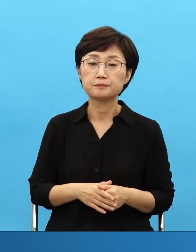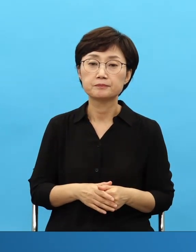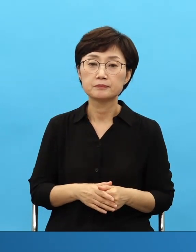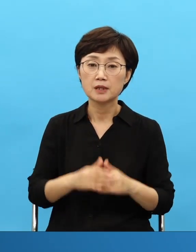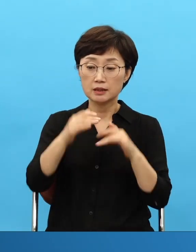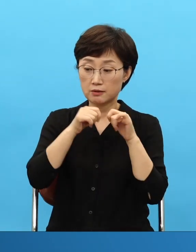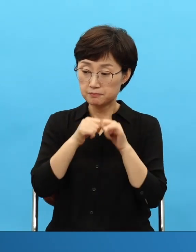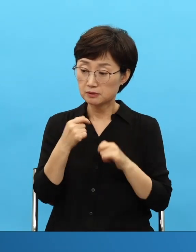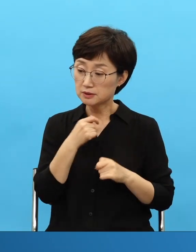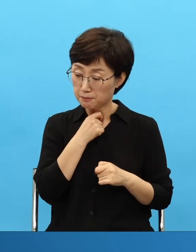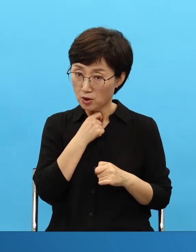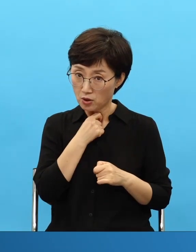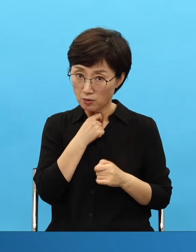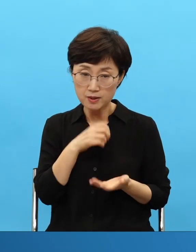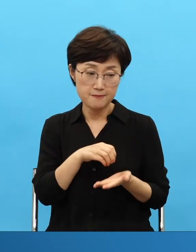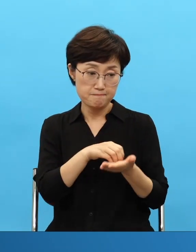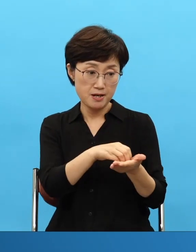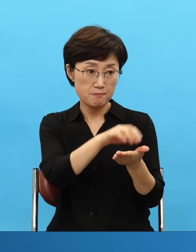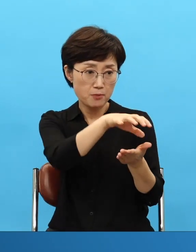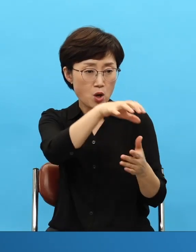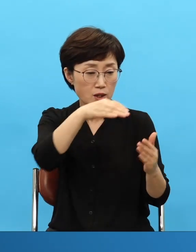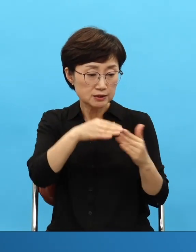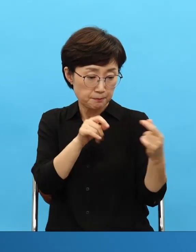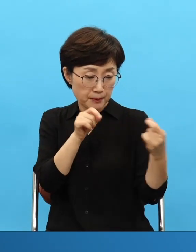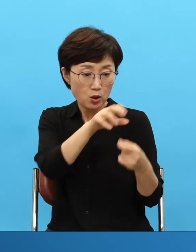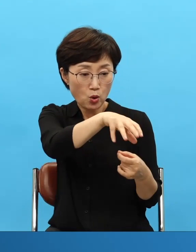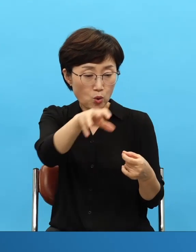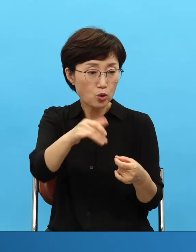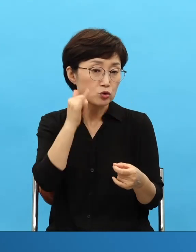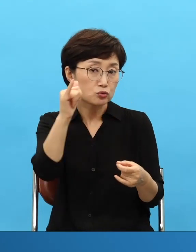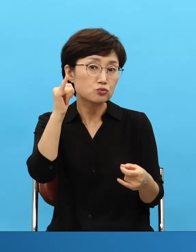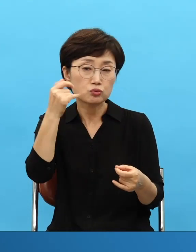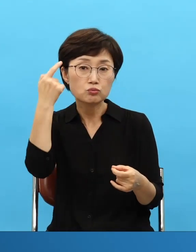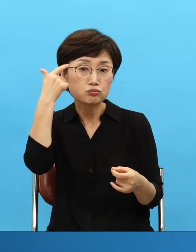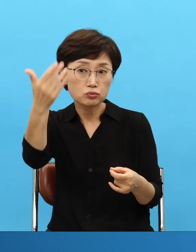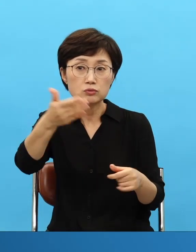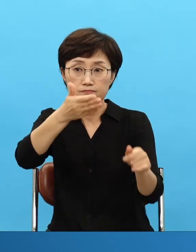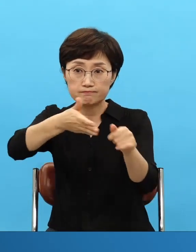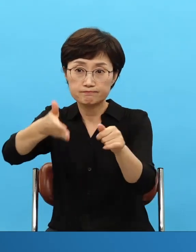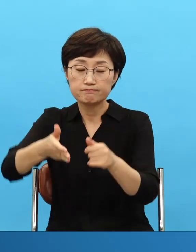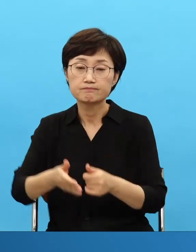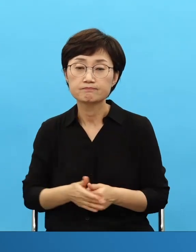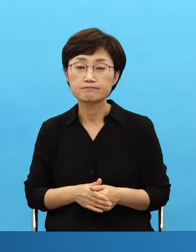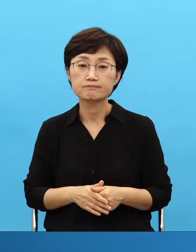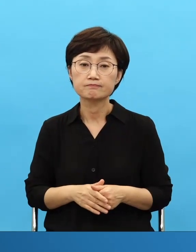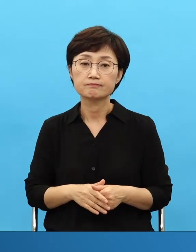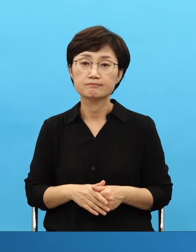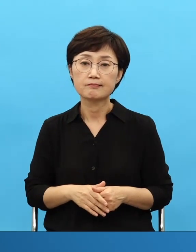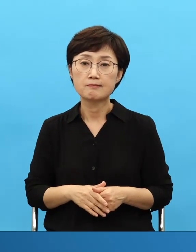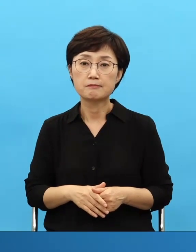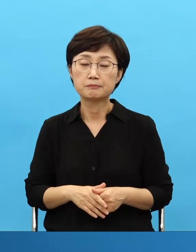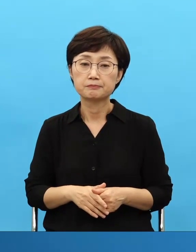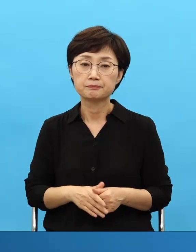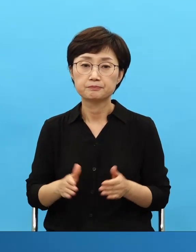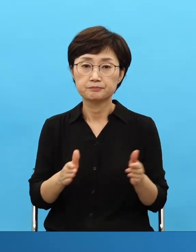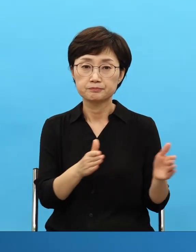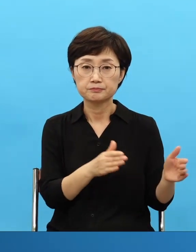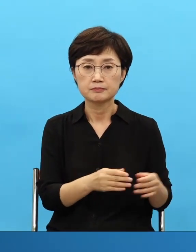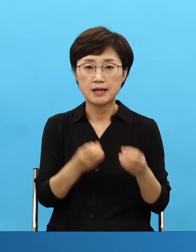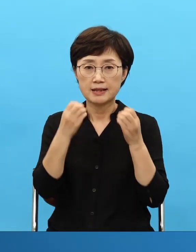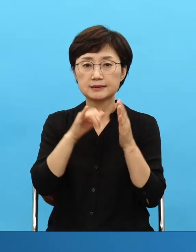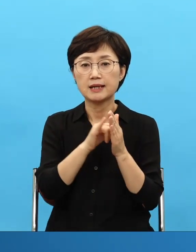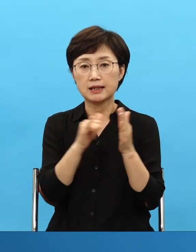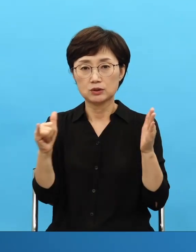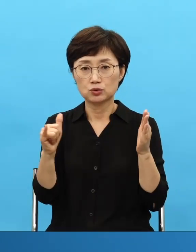자세한 내용은 등록 사이트에 게시된 지역별 신학원에 문의할 수 있습니다. 237 새가족 현장